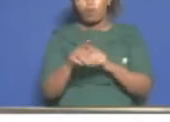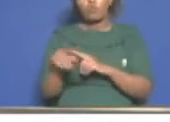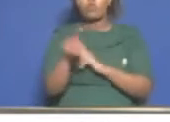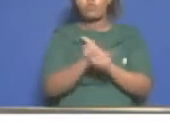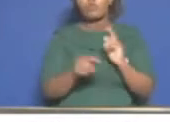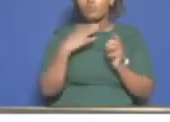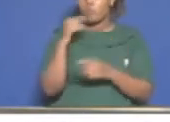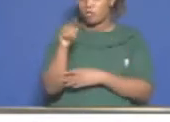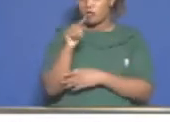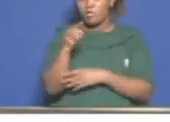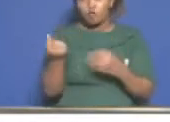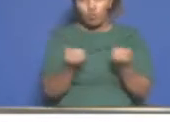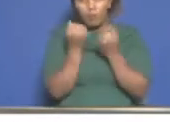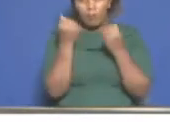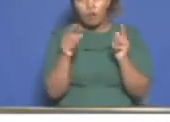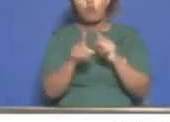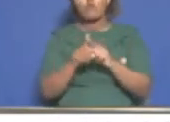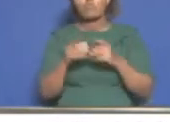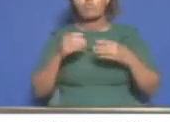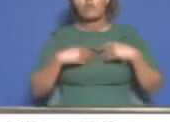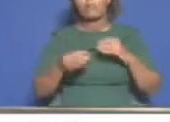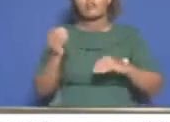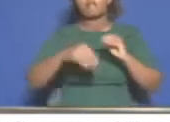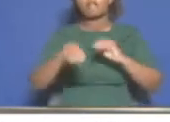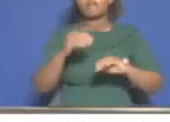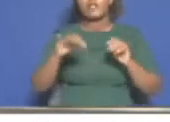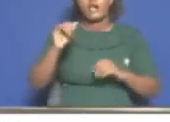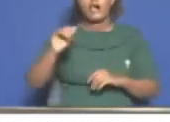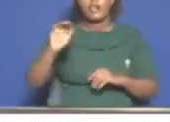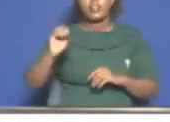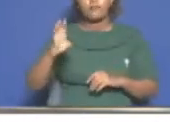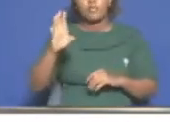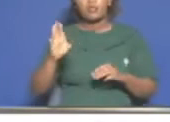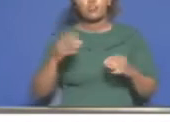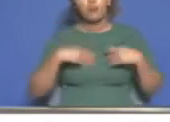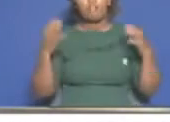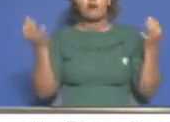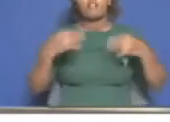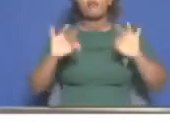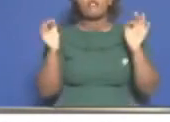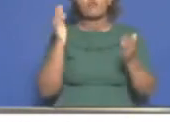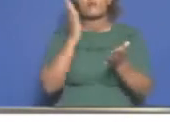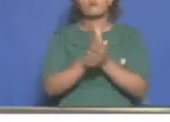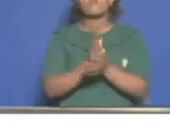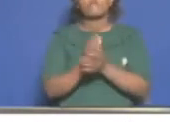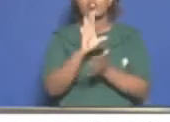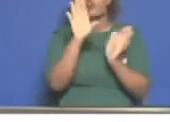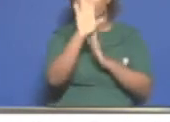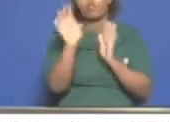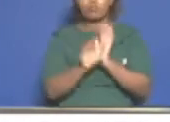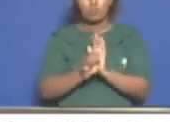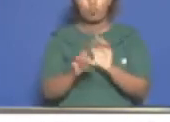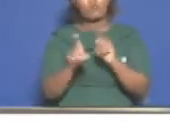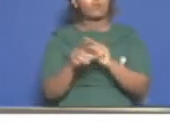ifanyike, tuweze kupatia tume yetu ya uchaguzi uhuru wake ambao umekuwa guaranteed constitutionally, waweze kutekeleza majukumu.